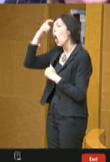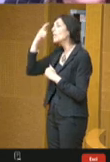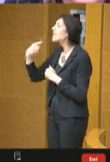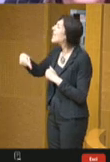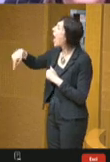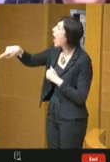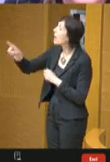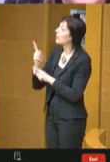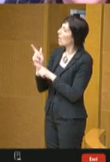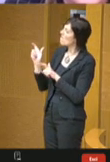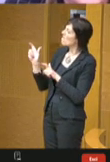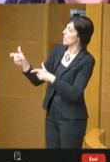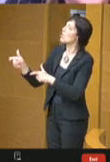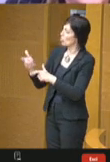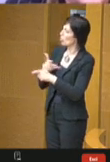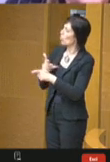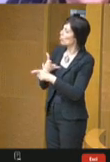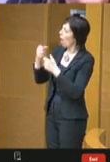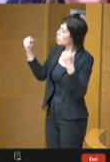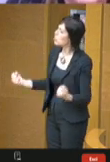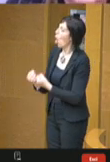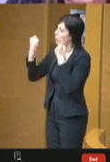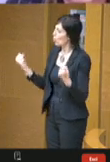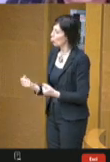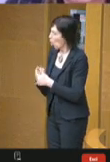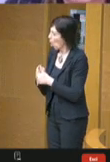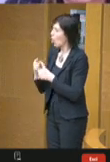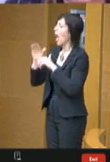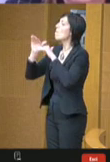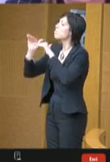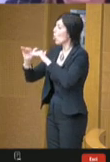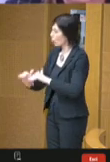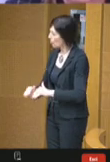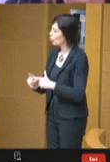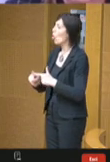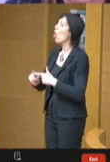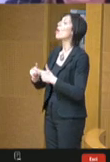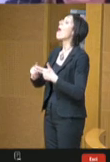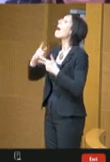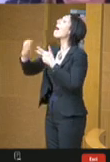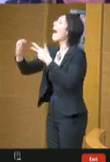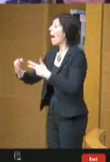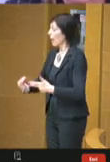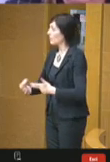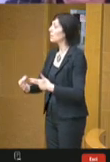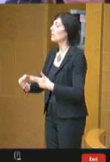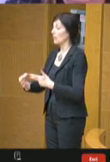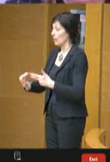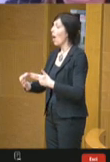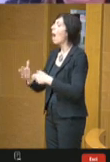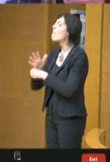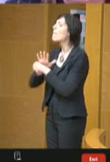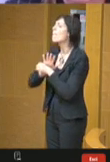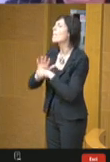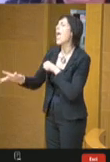promozione, la protezione, la garanzia del pieno ed